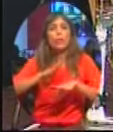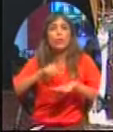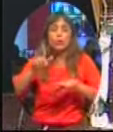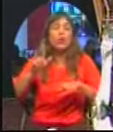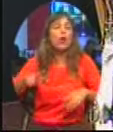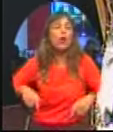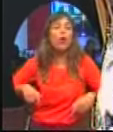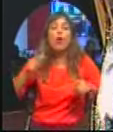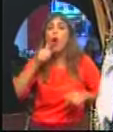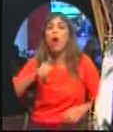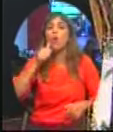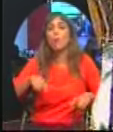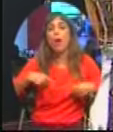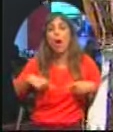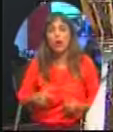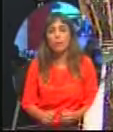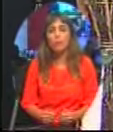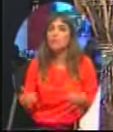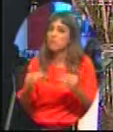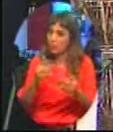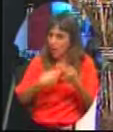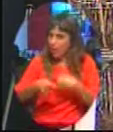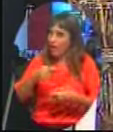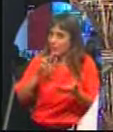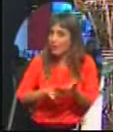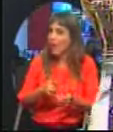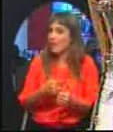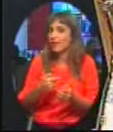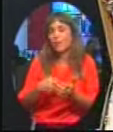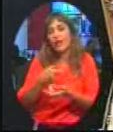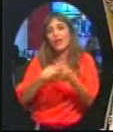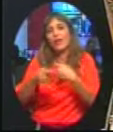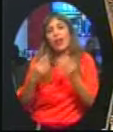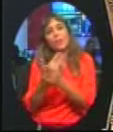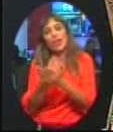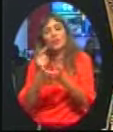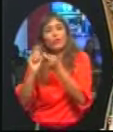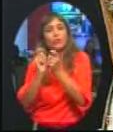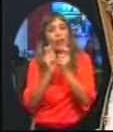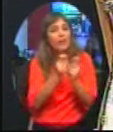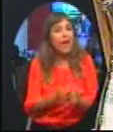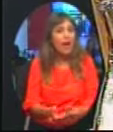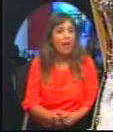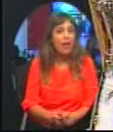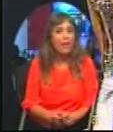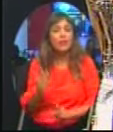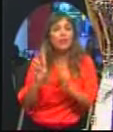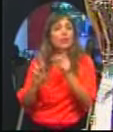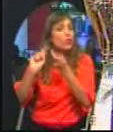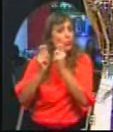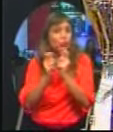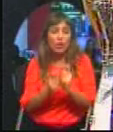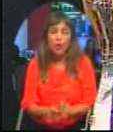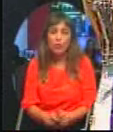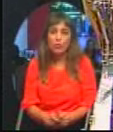נכון כלכלית קודם כל, כי אנחנו בכלכלה שמתחדשת, משתנה, התעשיות משתנות. זה שבן